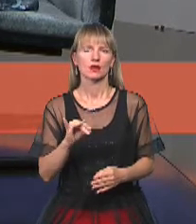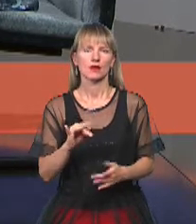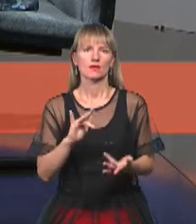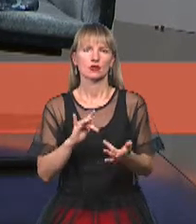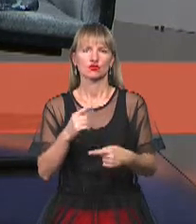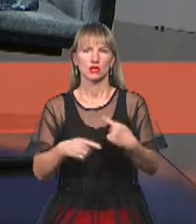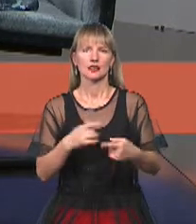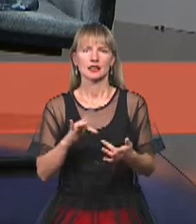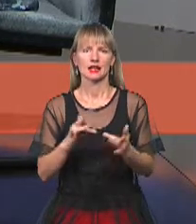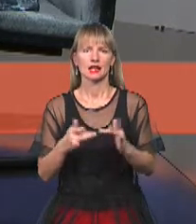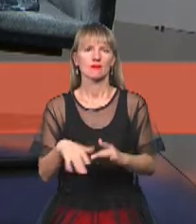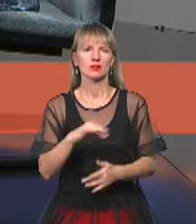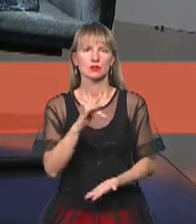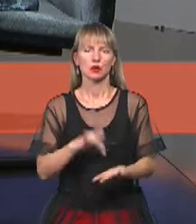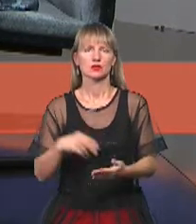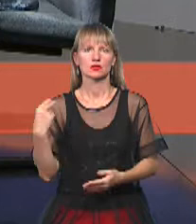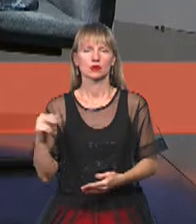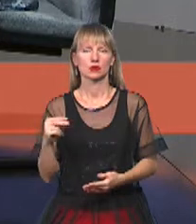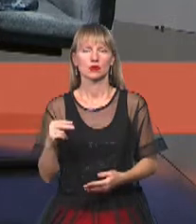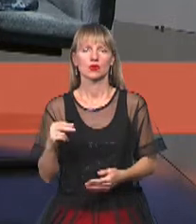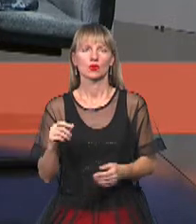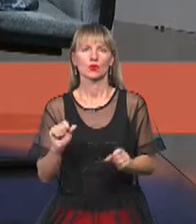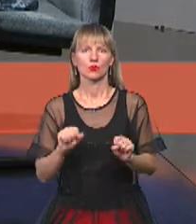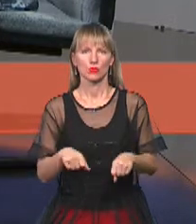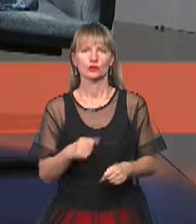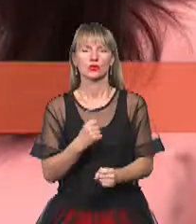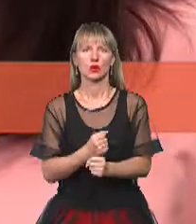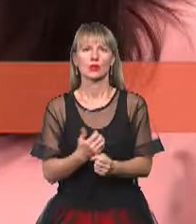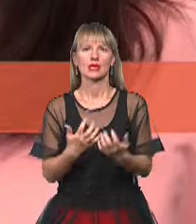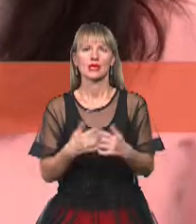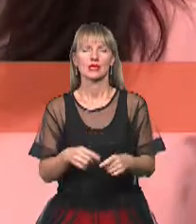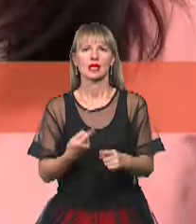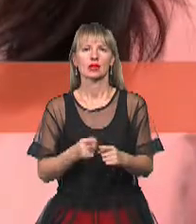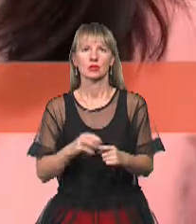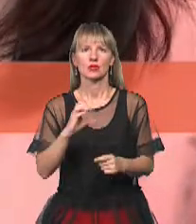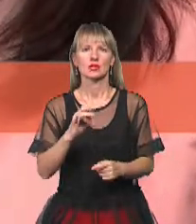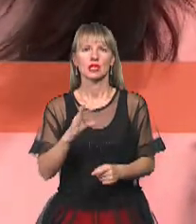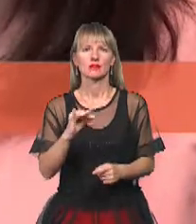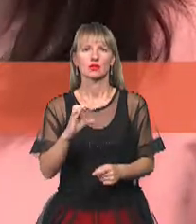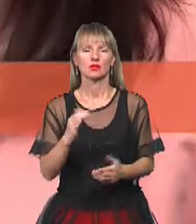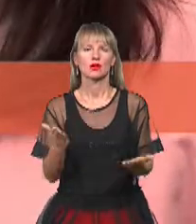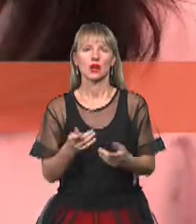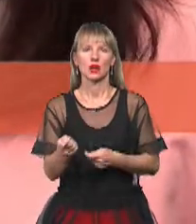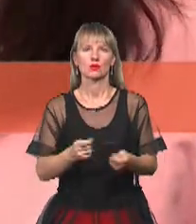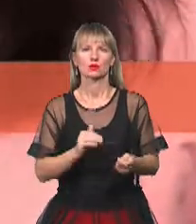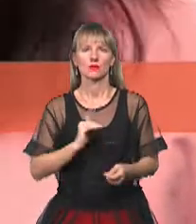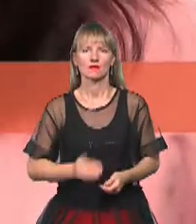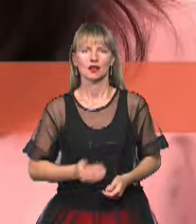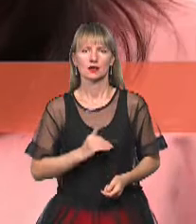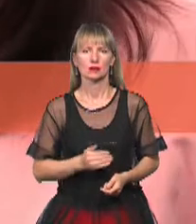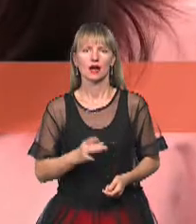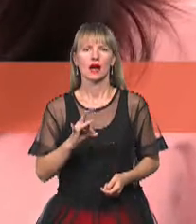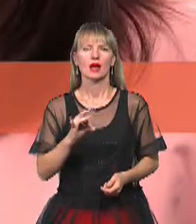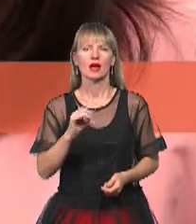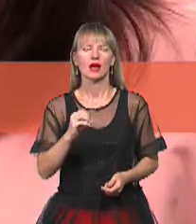жителям міста Запоріжжя. Тобто можна також робити аналіз завдяки цьому сервісу, як яка керуюча компанія